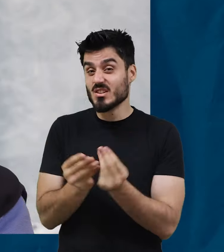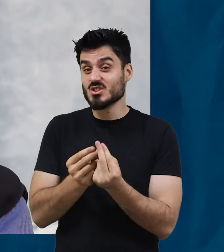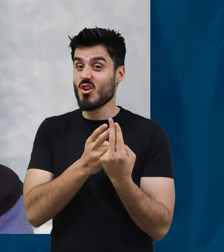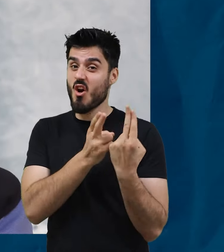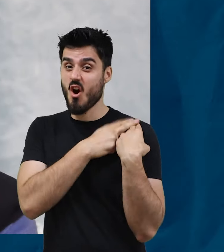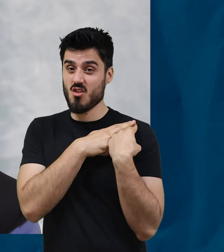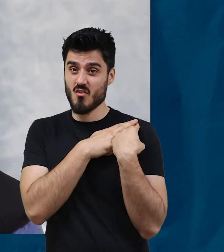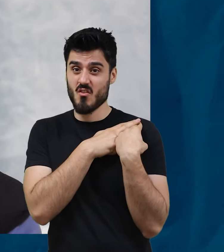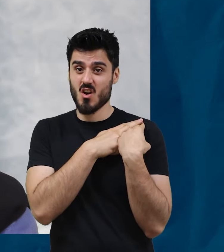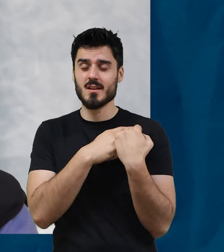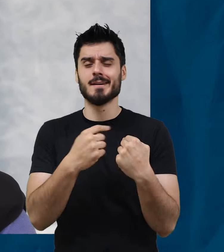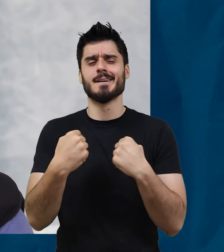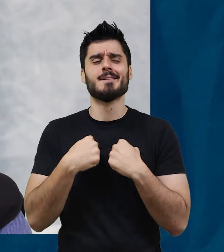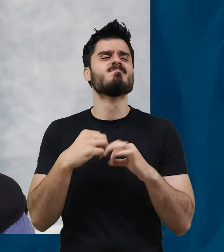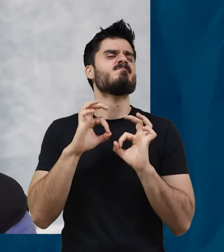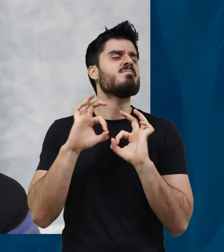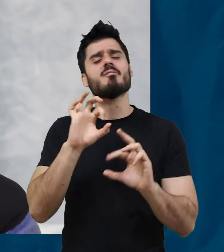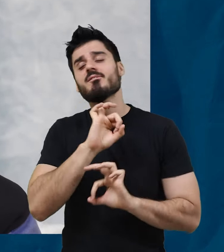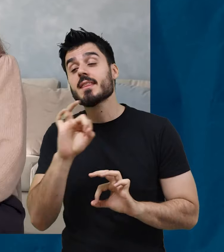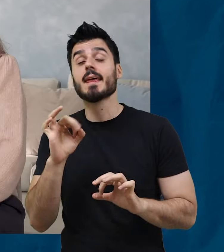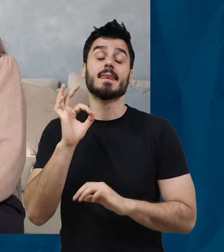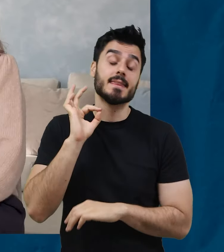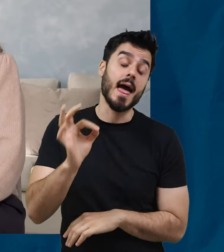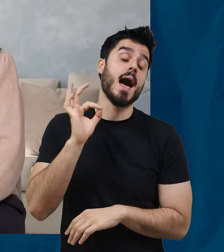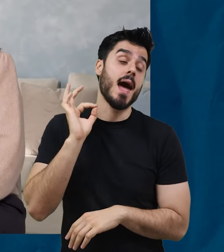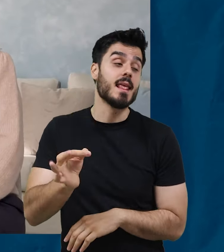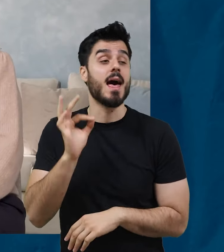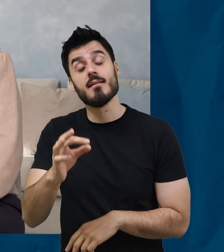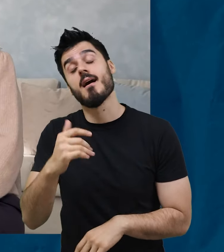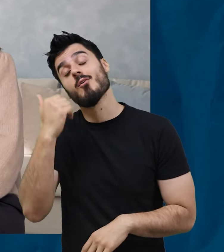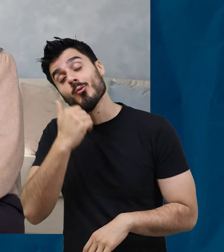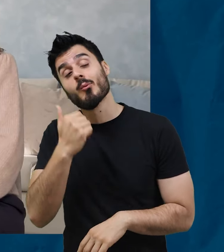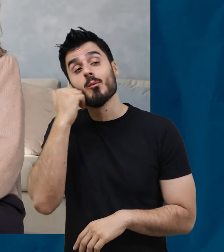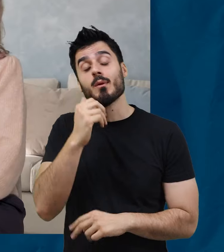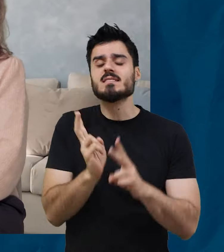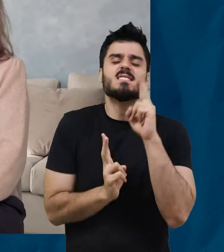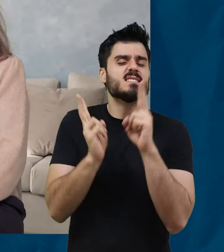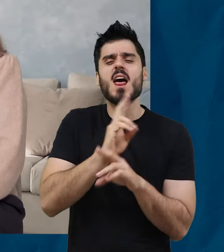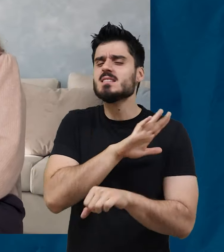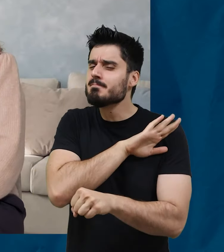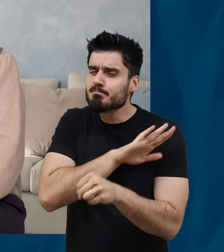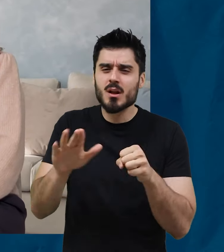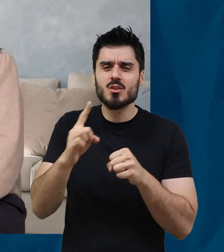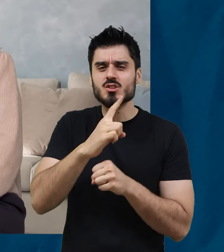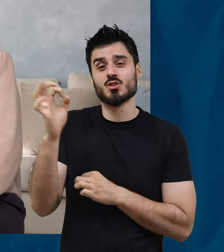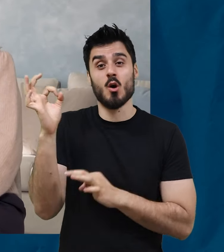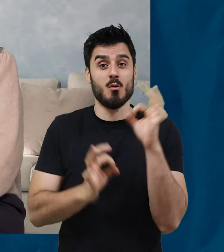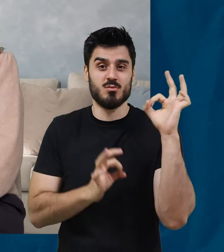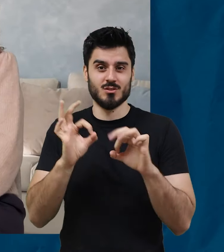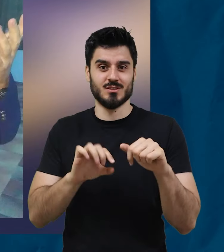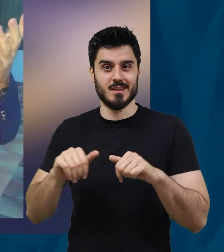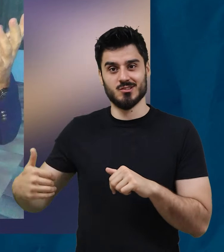Моя принцип е да, добре и си правиш каквото си искаш. Не е точно така.